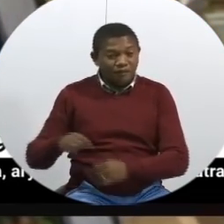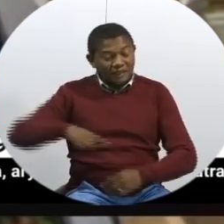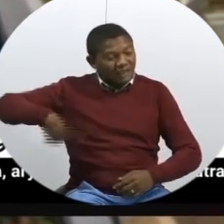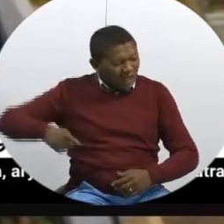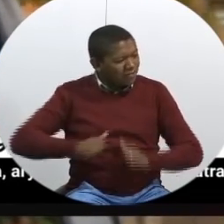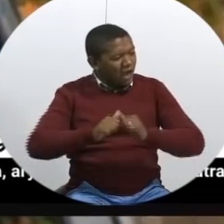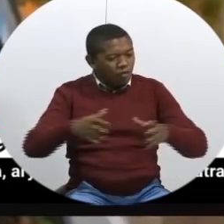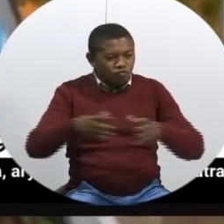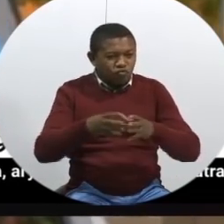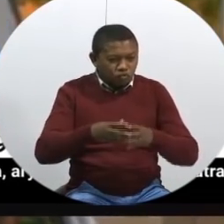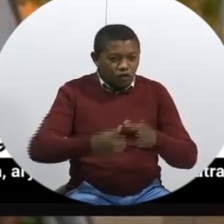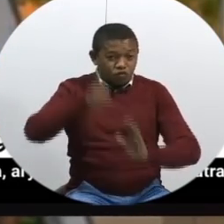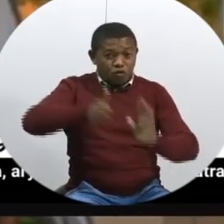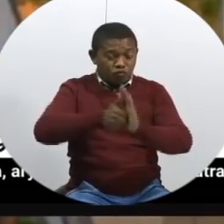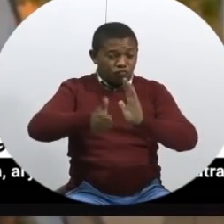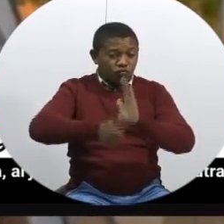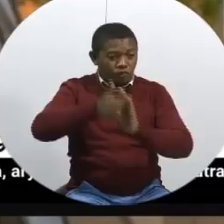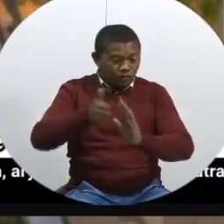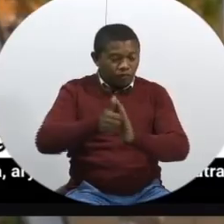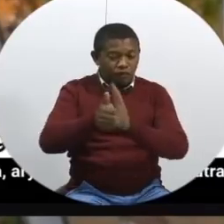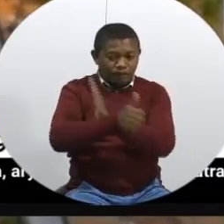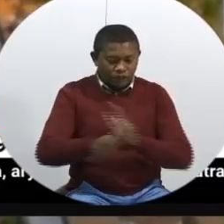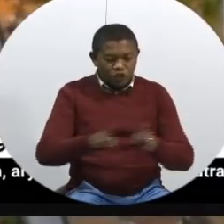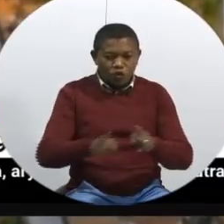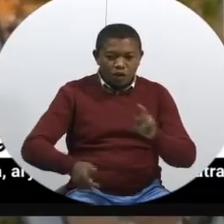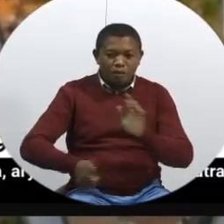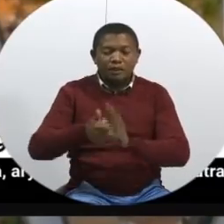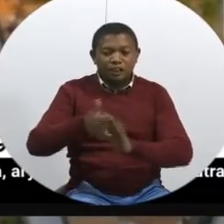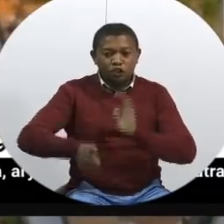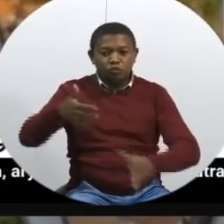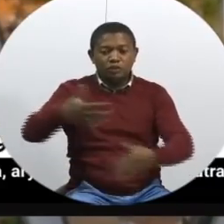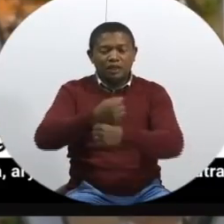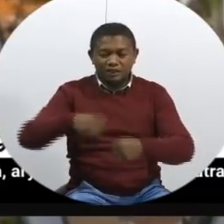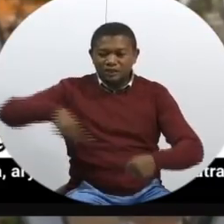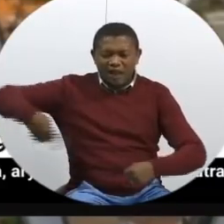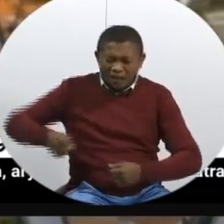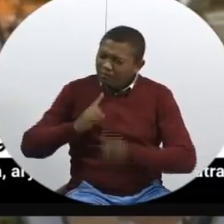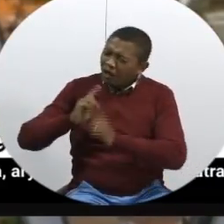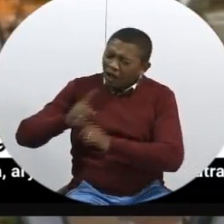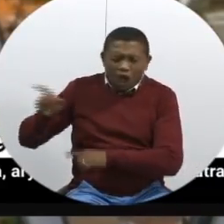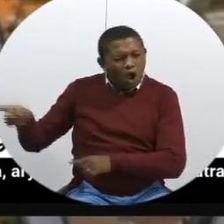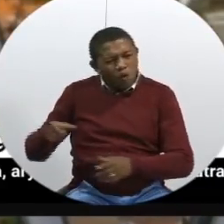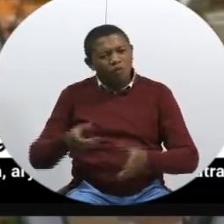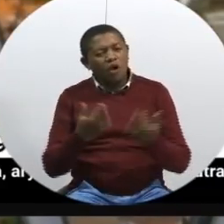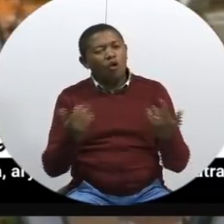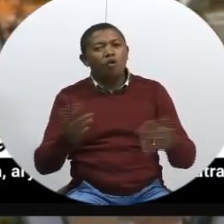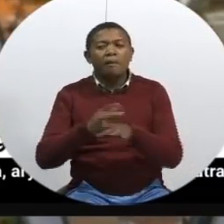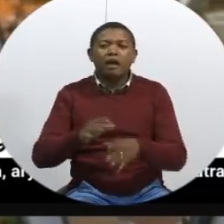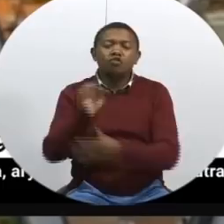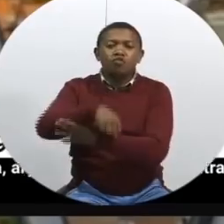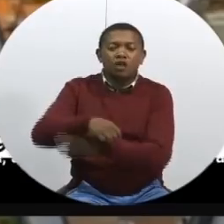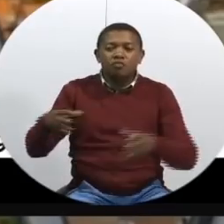araka tamin'ny Prime Ministra sy Ministra tompona andraikitra ny tenako hoe aiza ho aiza ny vokatry ny